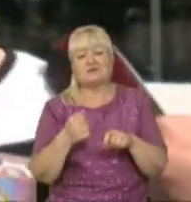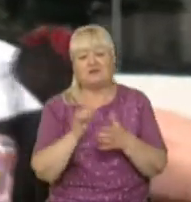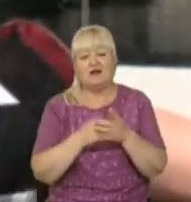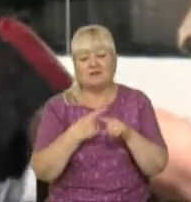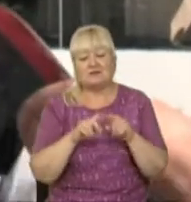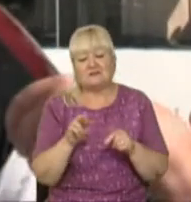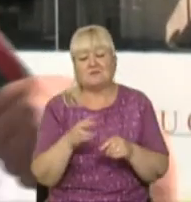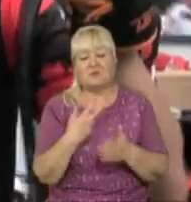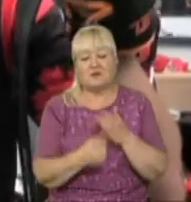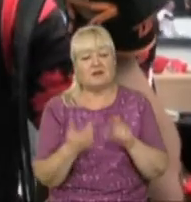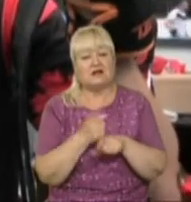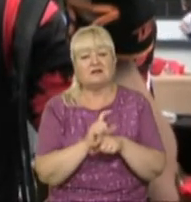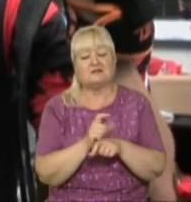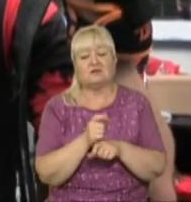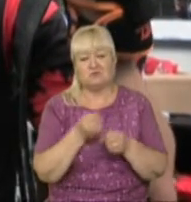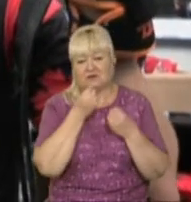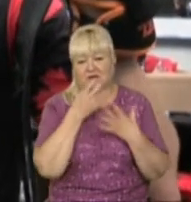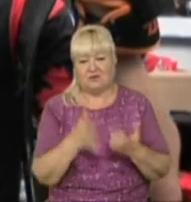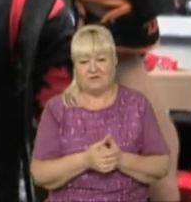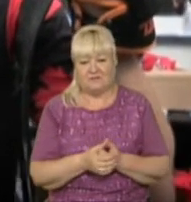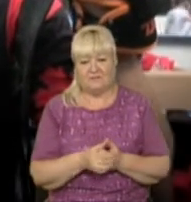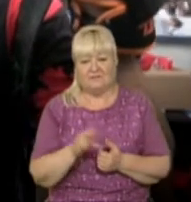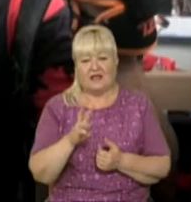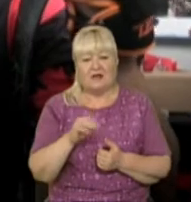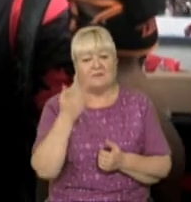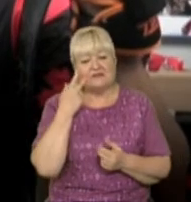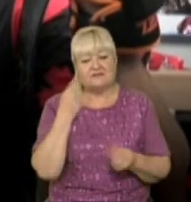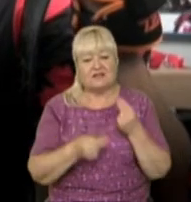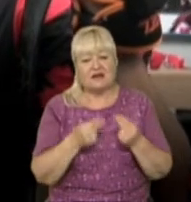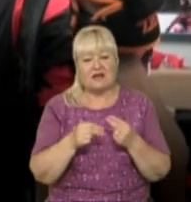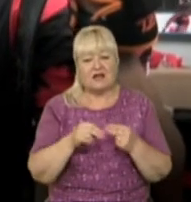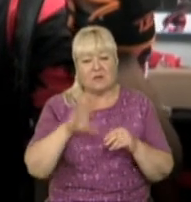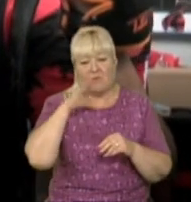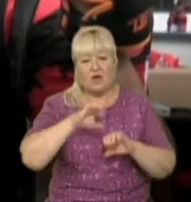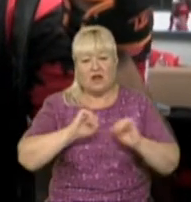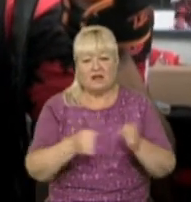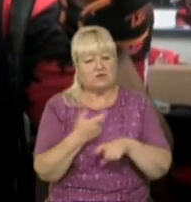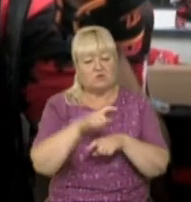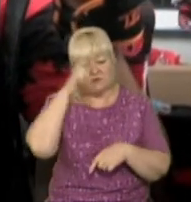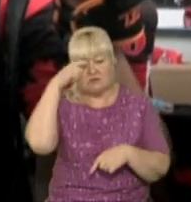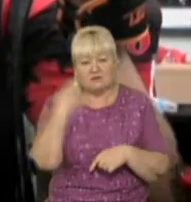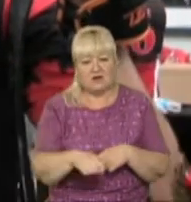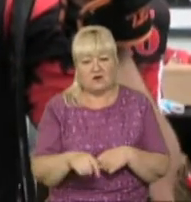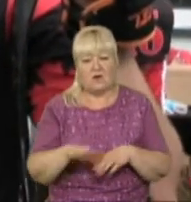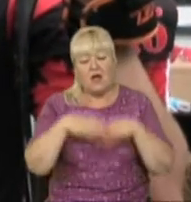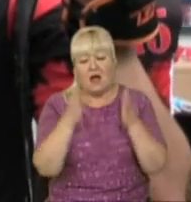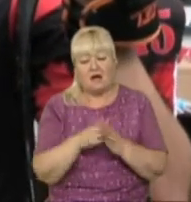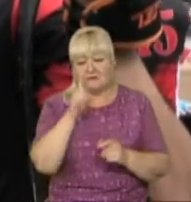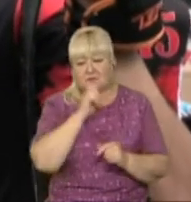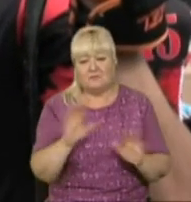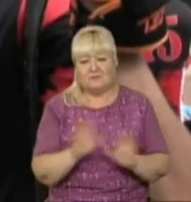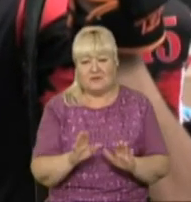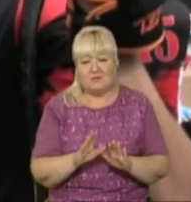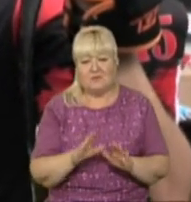але насправді це дуже кльово. Ми зазвичай граємо на льоду. Дуже жарко. Загалом проходився класно. Вже трішки зігрався